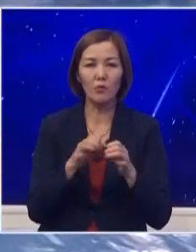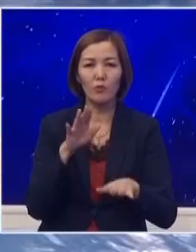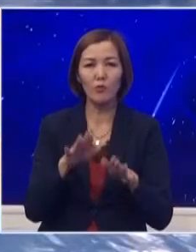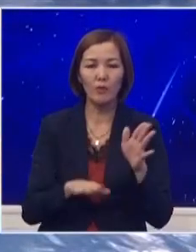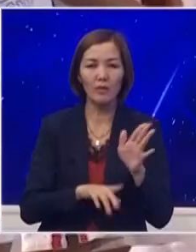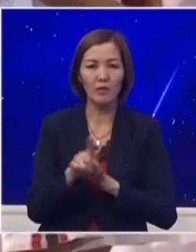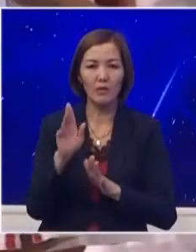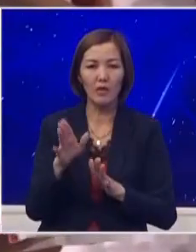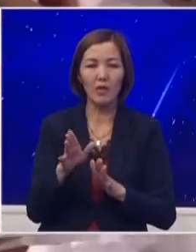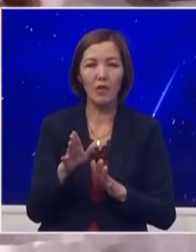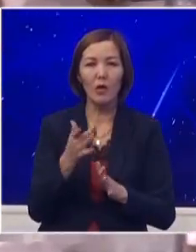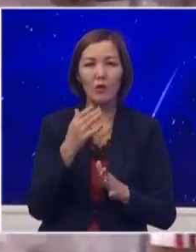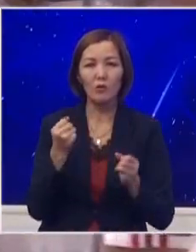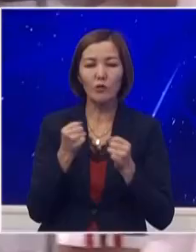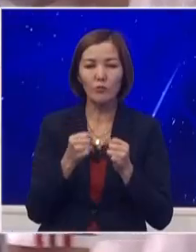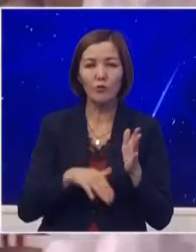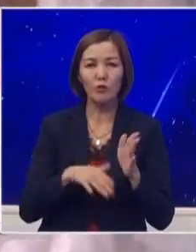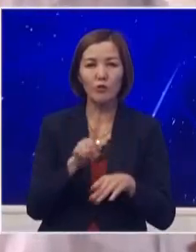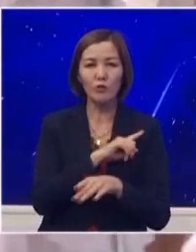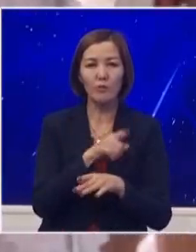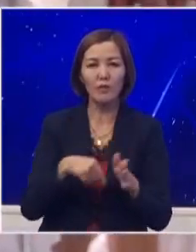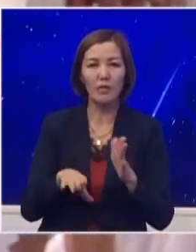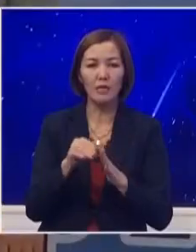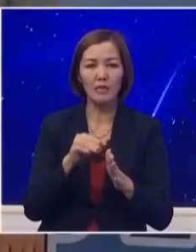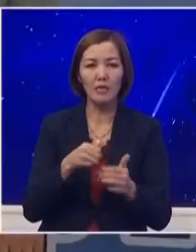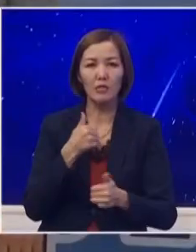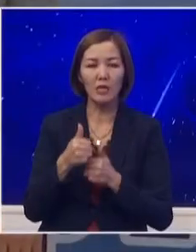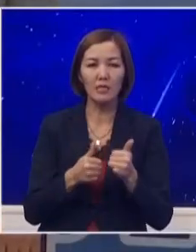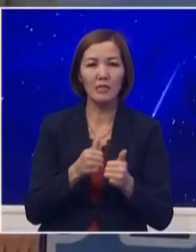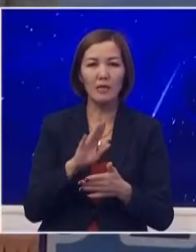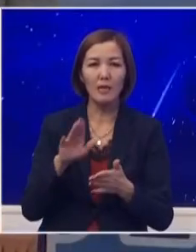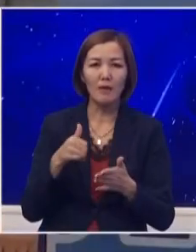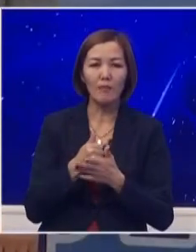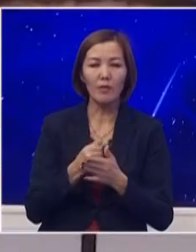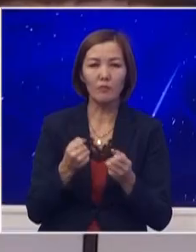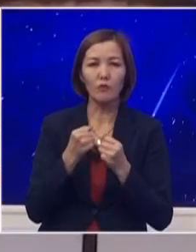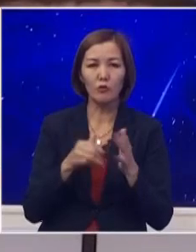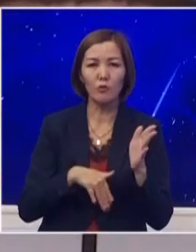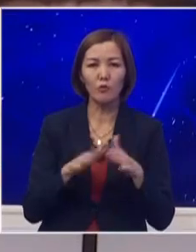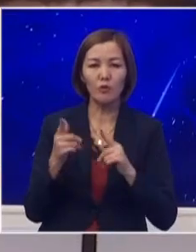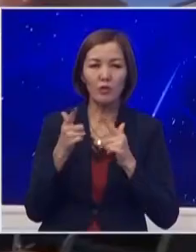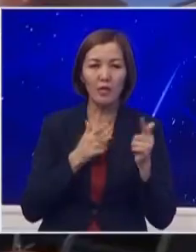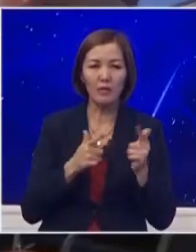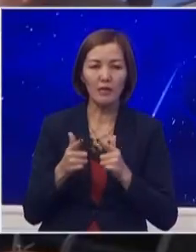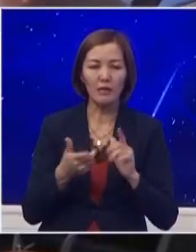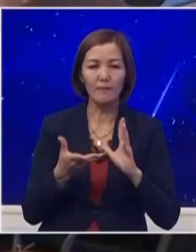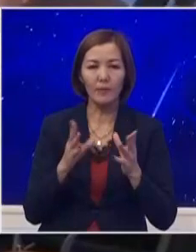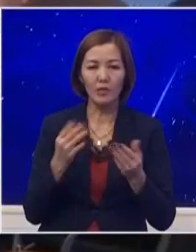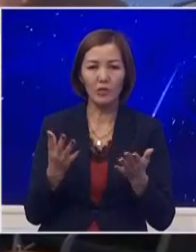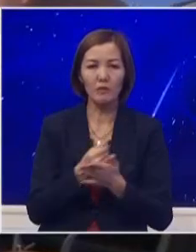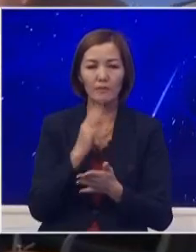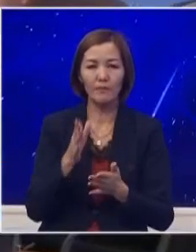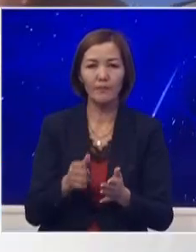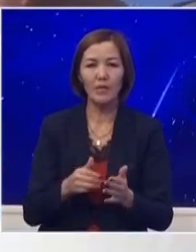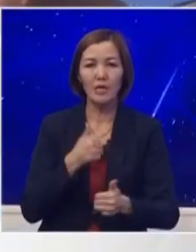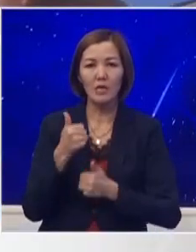Өзара бақсынасып ұлттық спортта кіл мықтыны анықтайды. Жарыстың бас төрешісі спортшылар жақсы дайындалған, оң нәтиже көрсетуде дейді. Жарыс